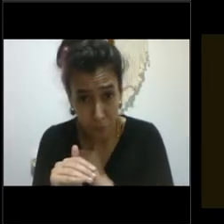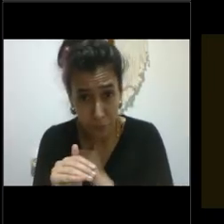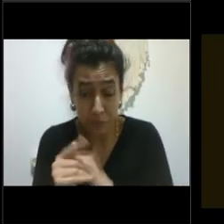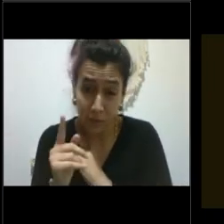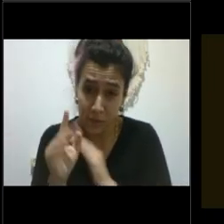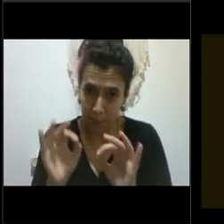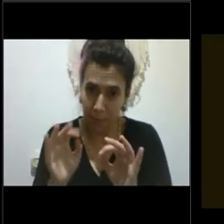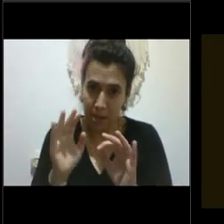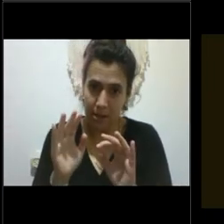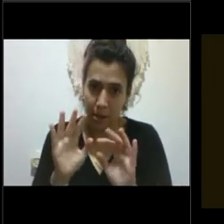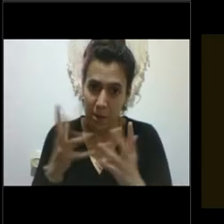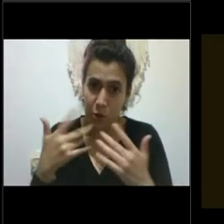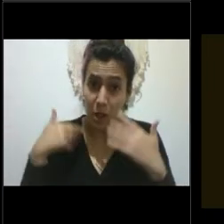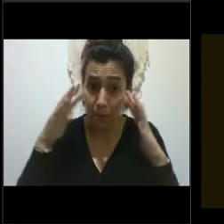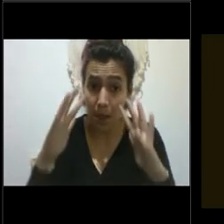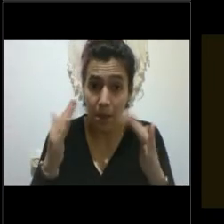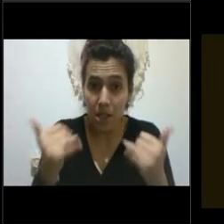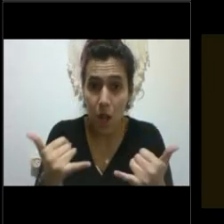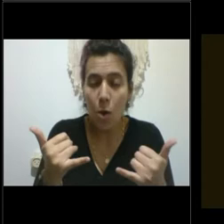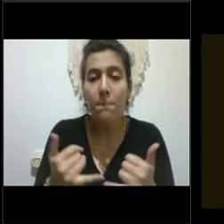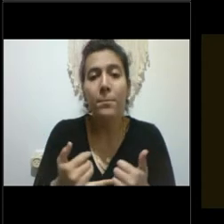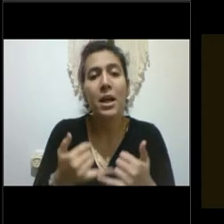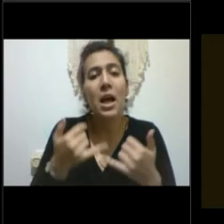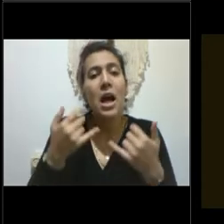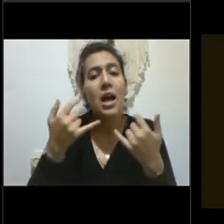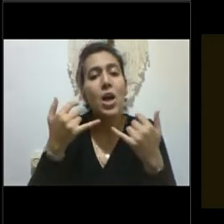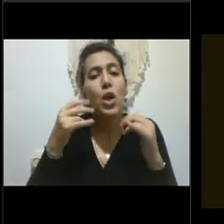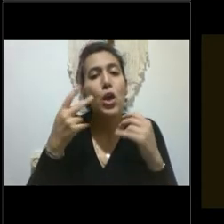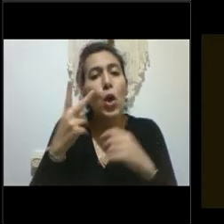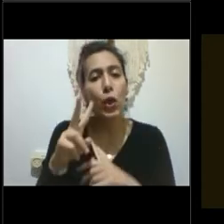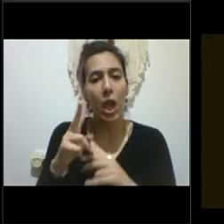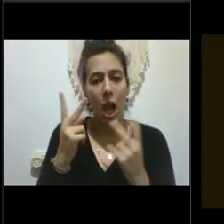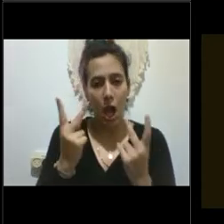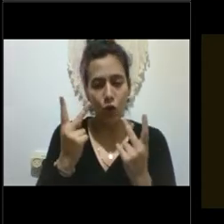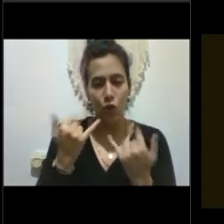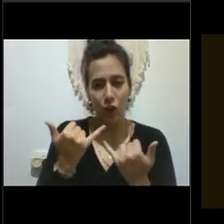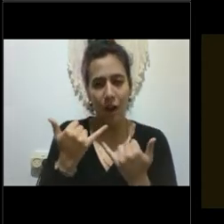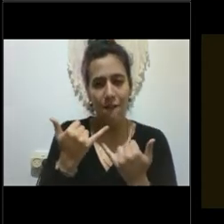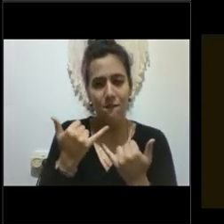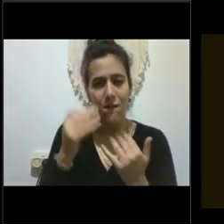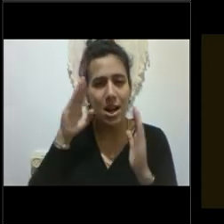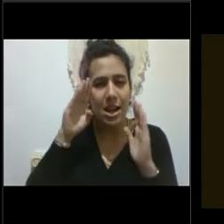להתרכז בעתיד ובלהרוויח, מאשר בלחסוך